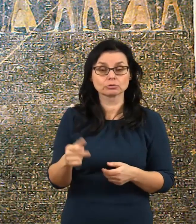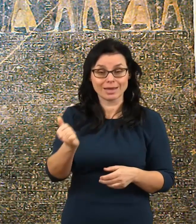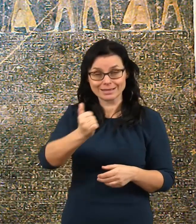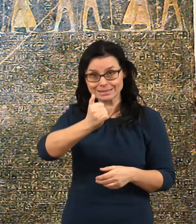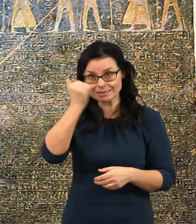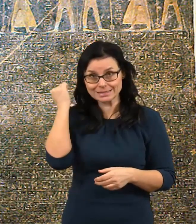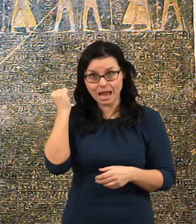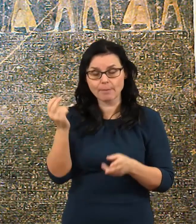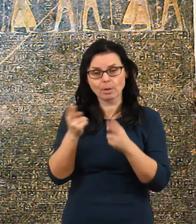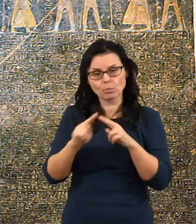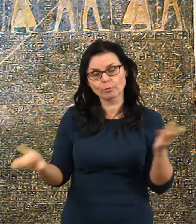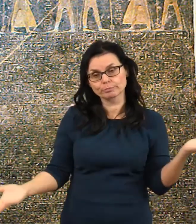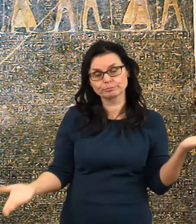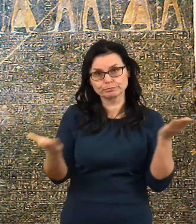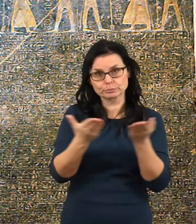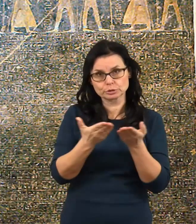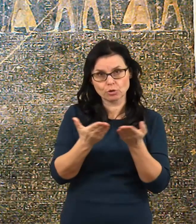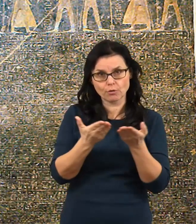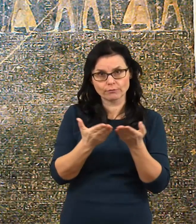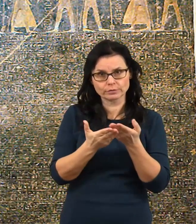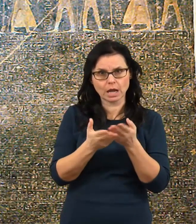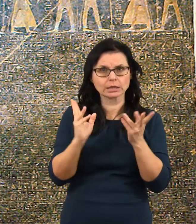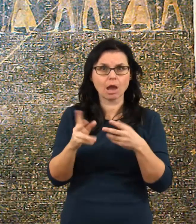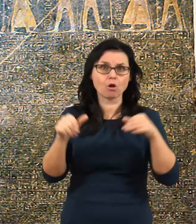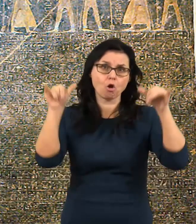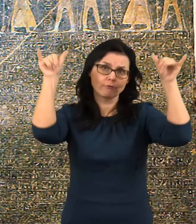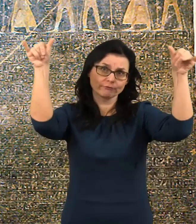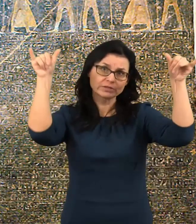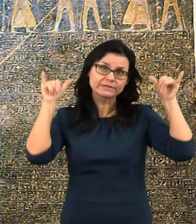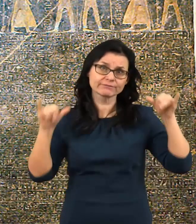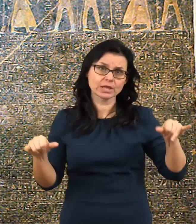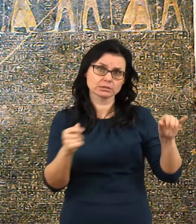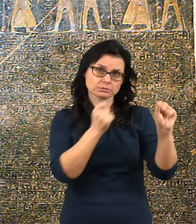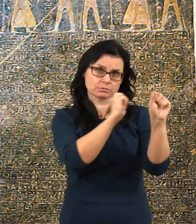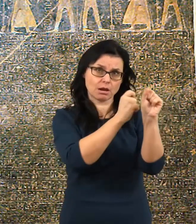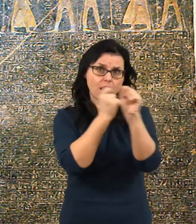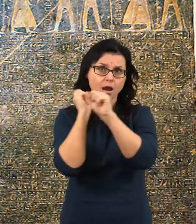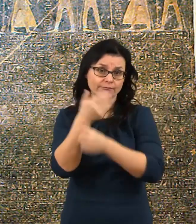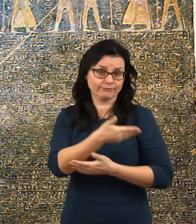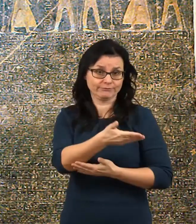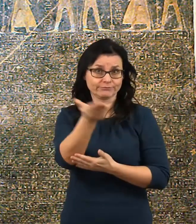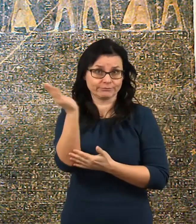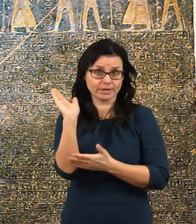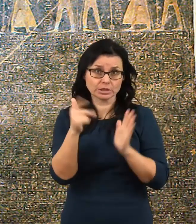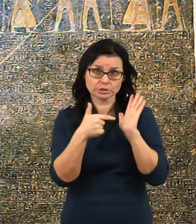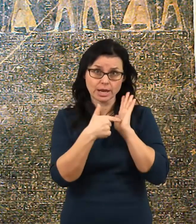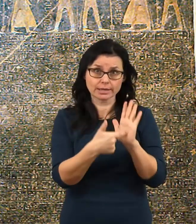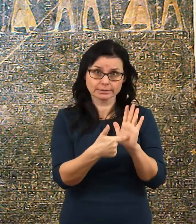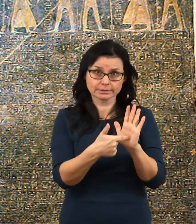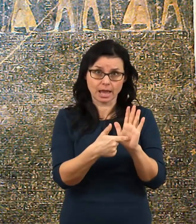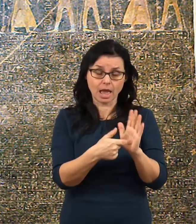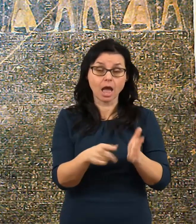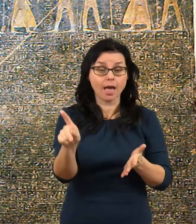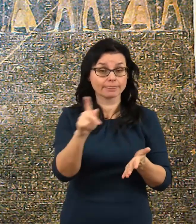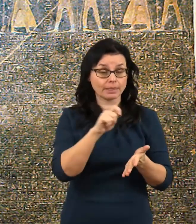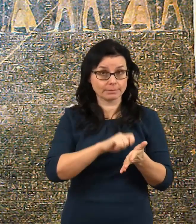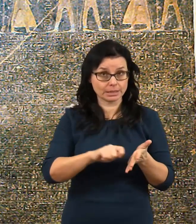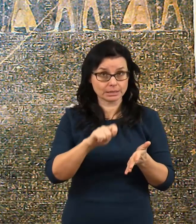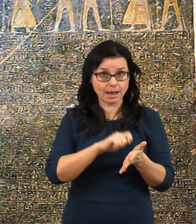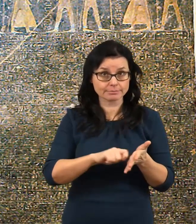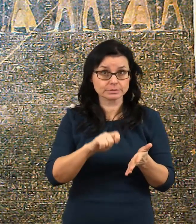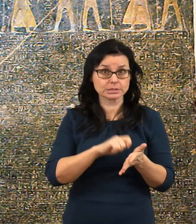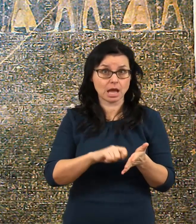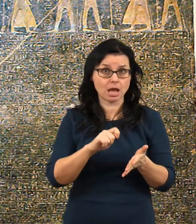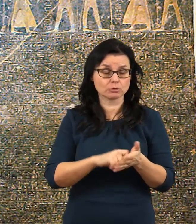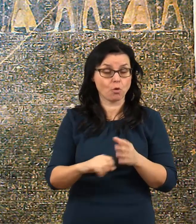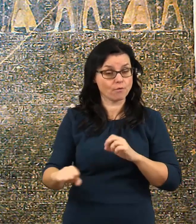který bychom mohli přirovnat k nějaké vývězce v dnešní době veřejné, na které ten